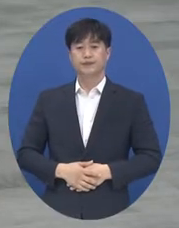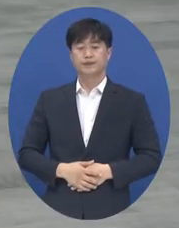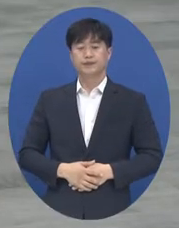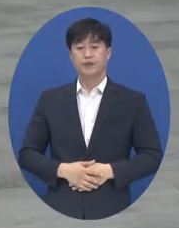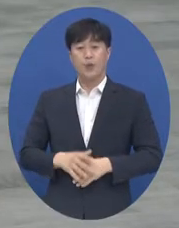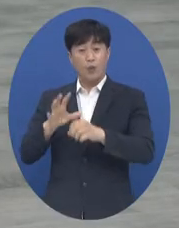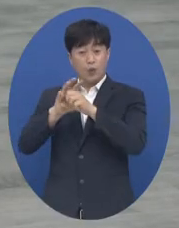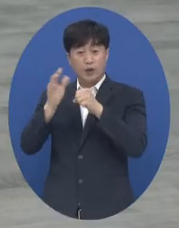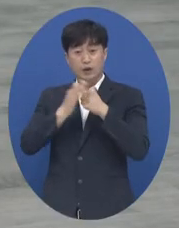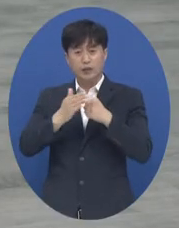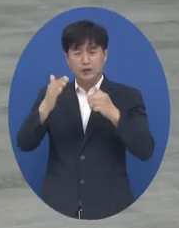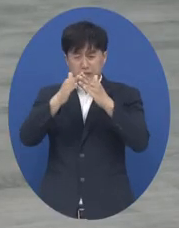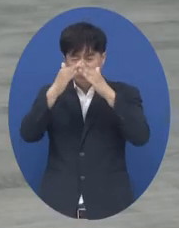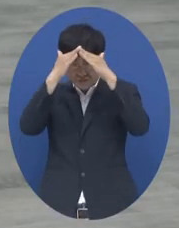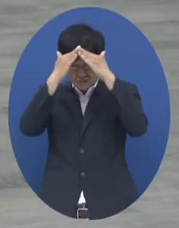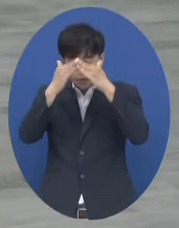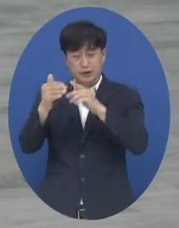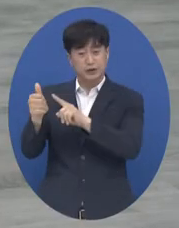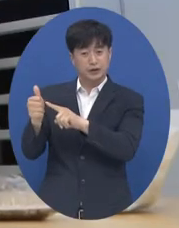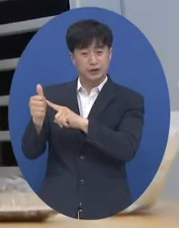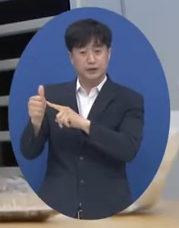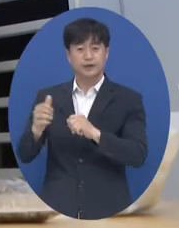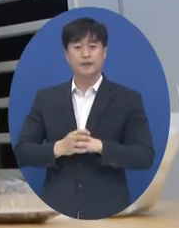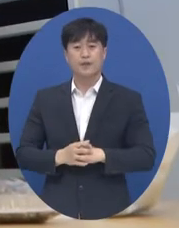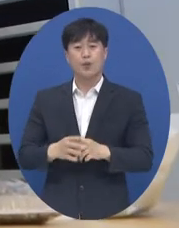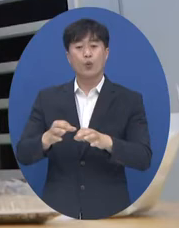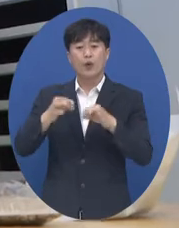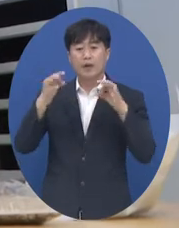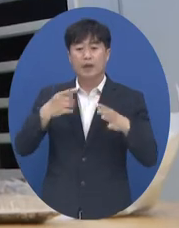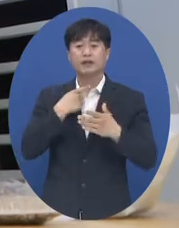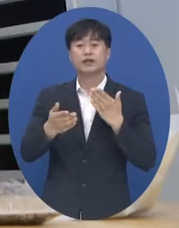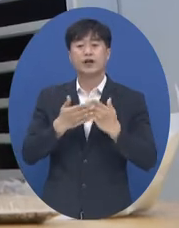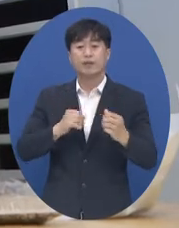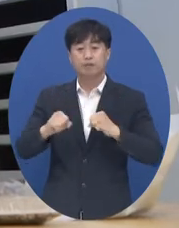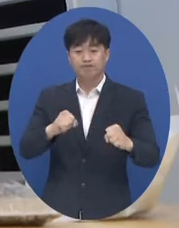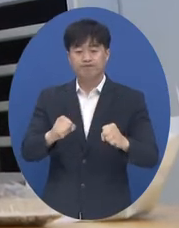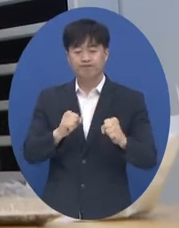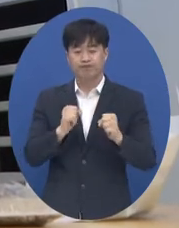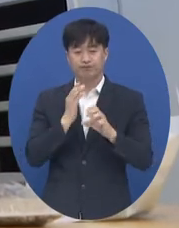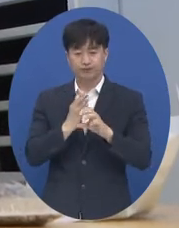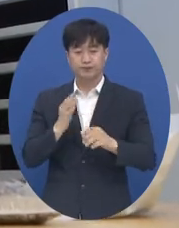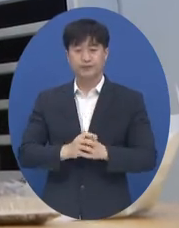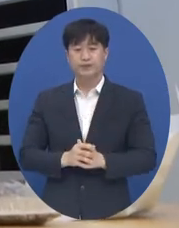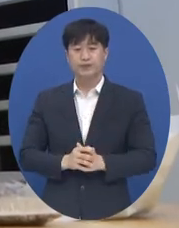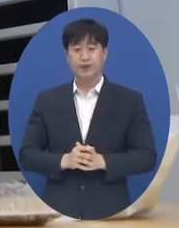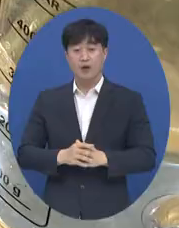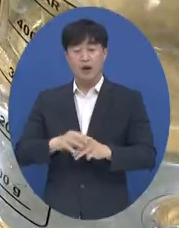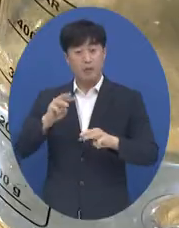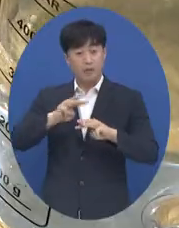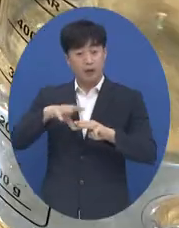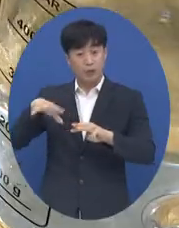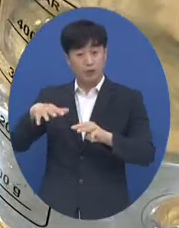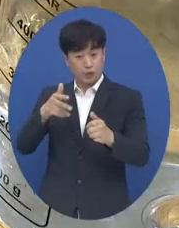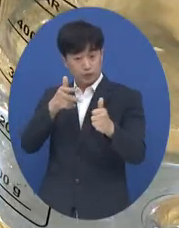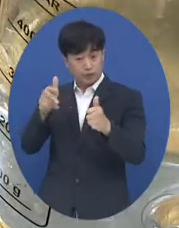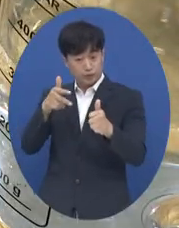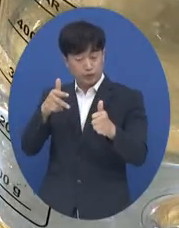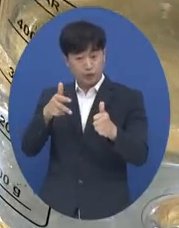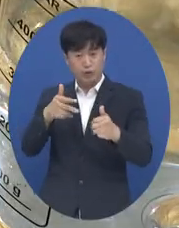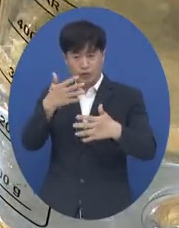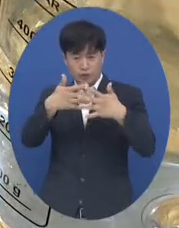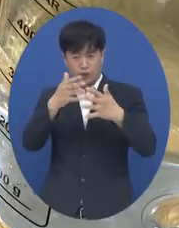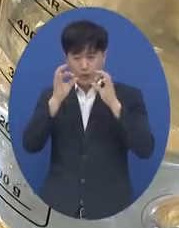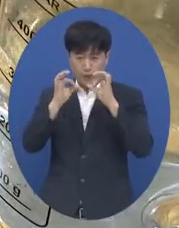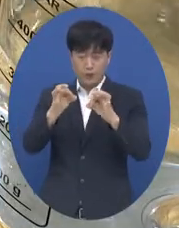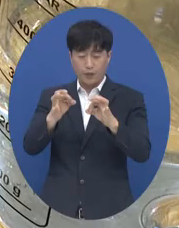코로나 탓에 집에서 시내 던져 및 운이 모처럼 새 엄 활동에 한창입니다 농장에서 찍은 영상을 보면서